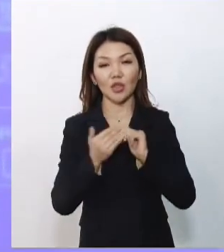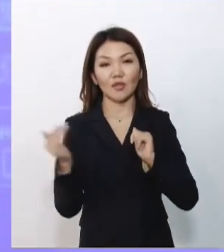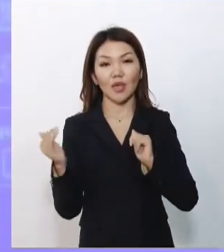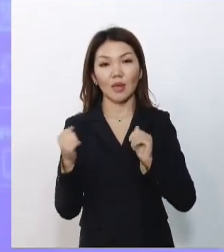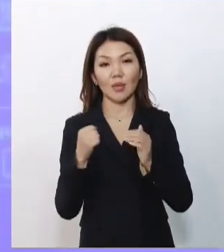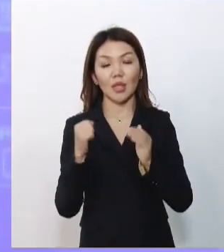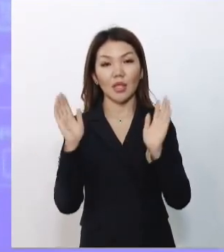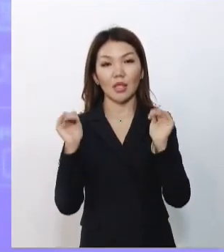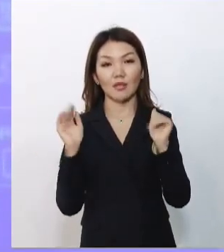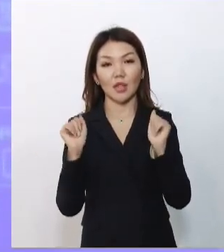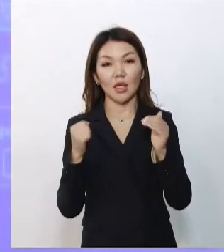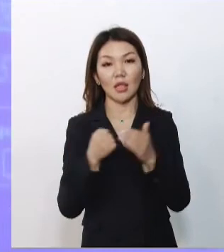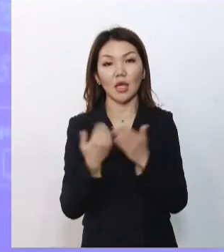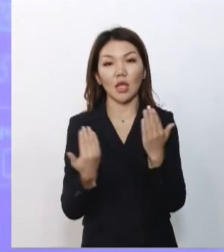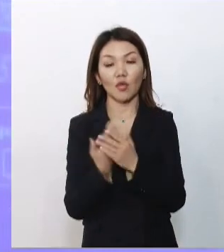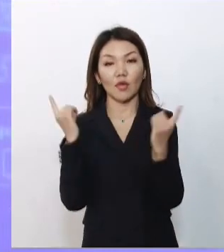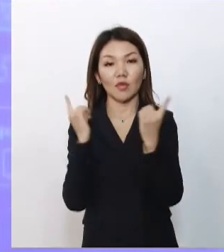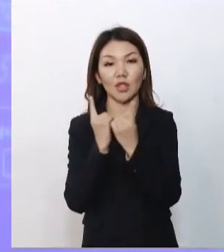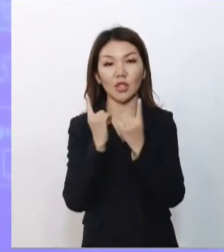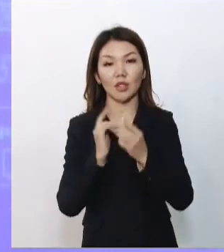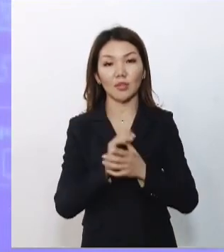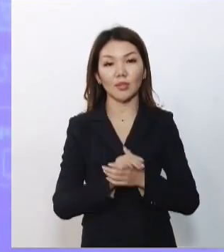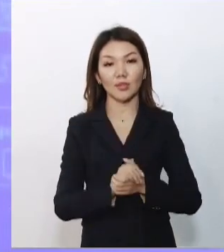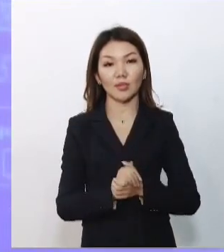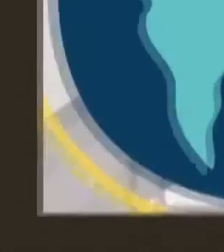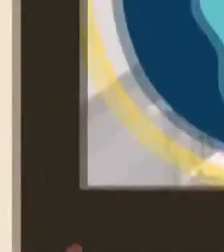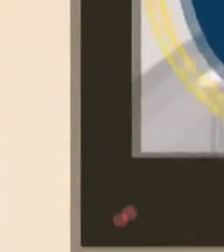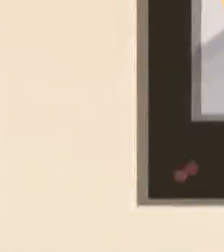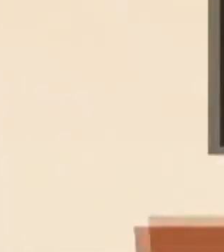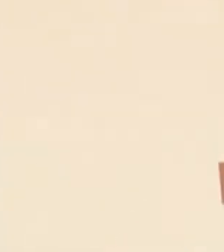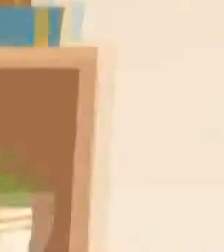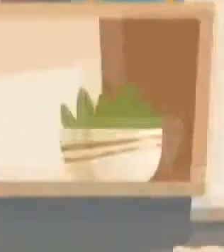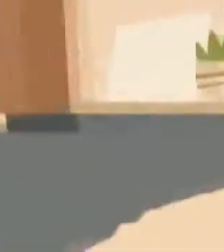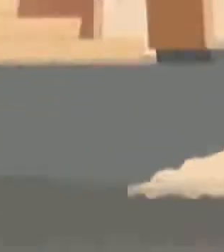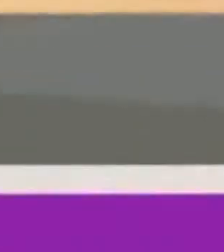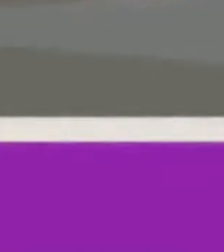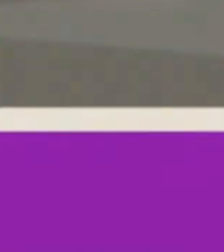с вами. До свидания. До новых встреч.